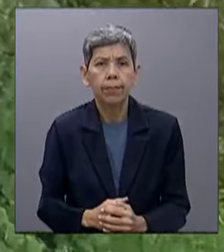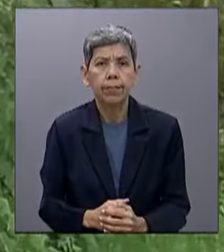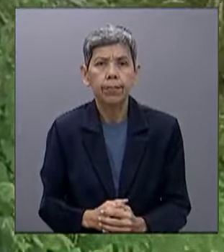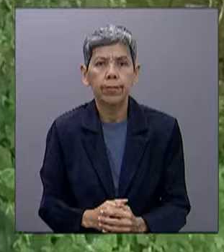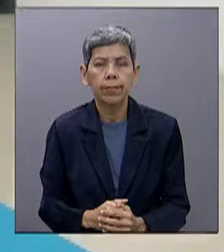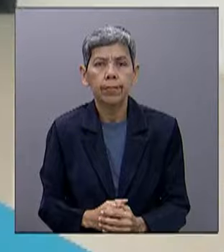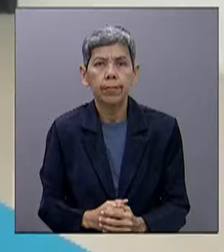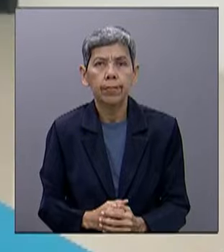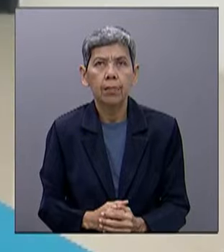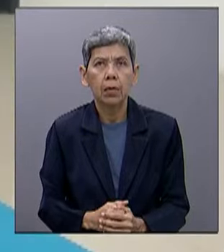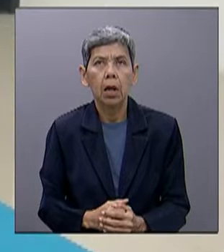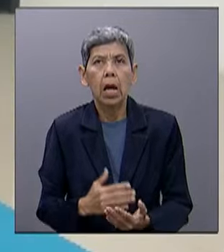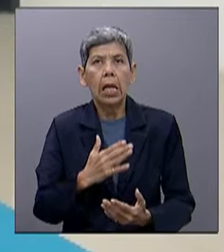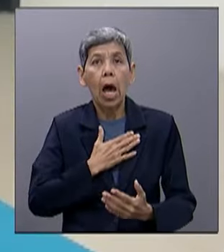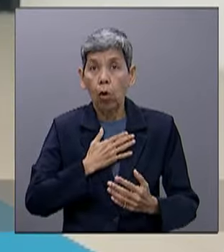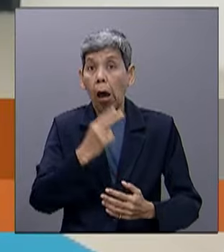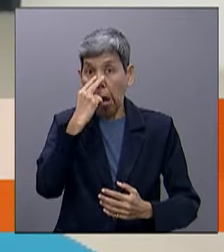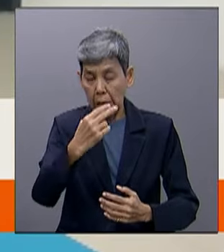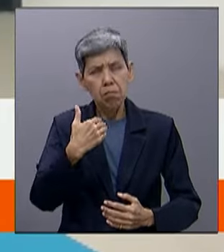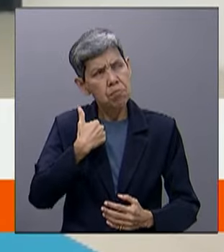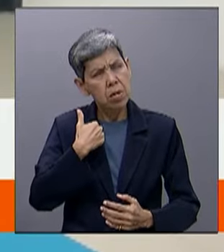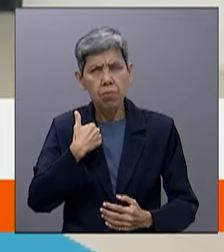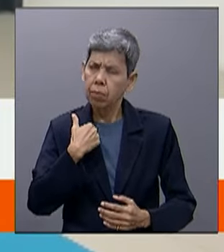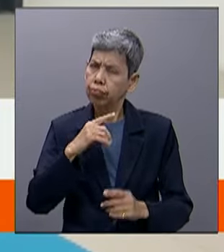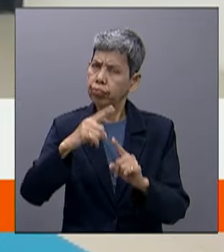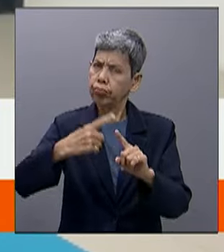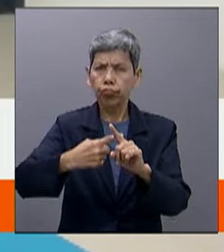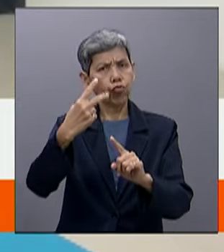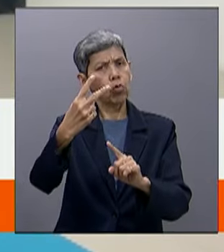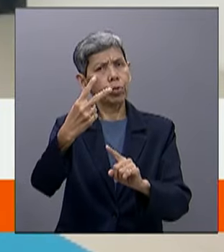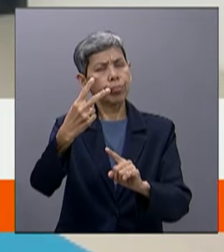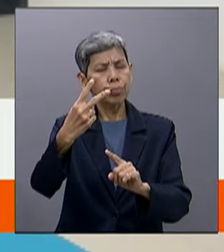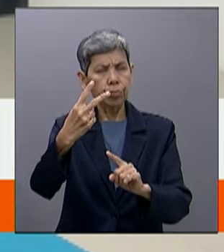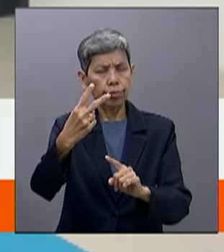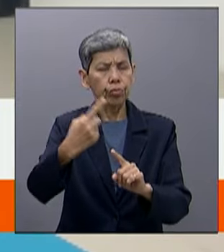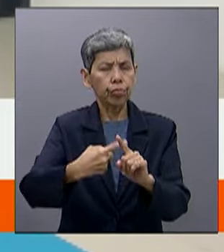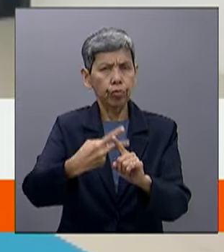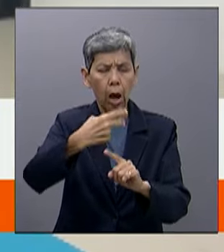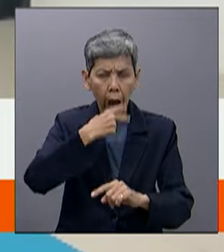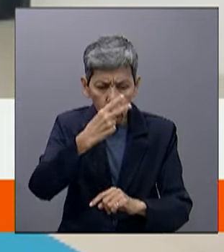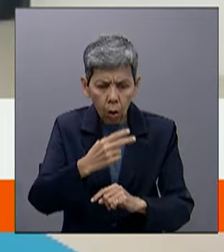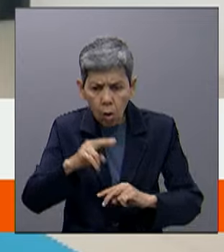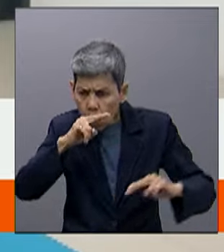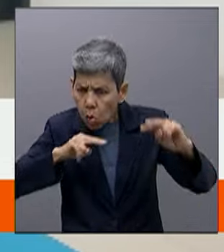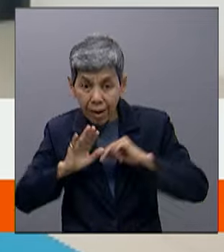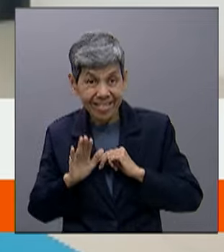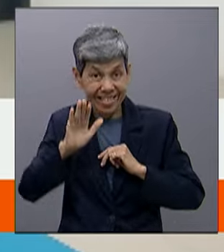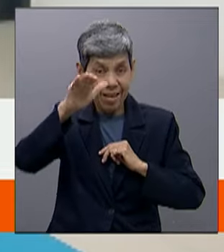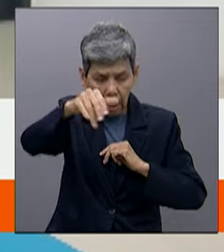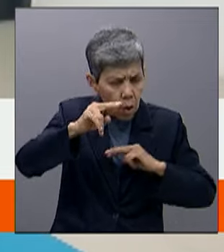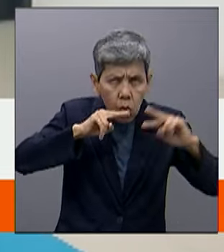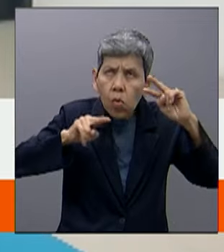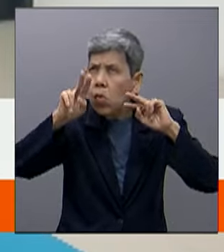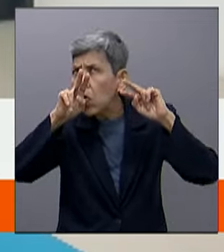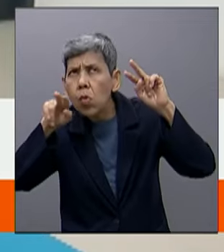ครับก็เราตรวจพบมาได้ประมาณสักราวๆ 2เดือนแล้วครับผมอืครับในเบื้องต้นเนี่ยเราก็ได้ไปตรวจสอบเบื้องต้นนะครับแล้วเรา